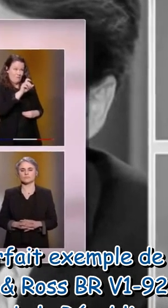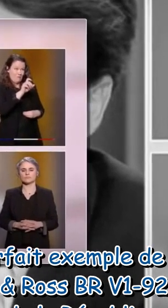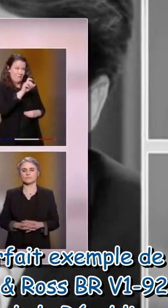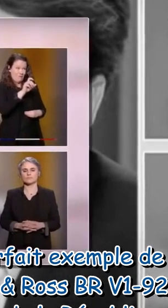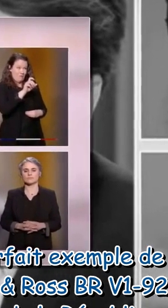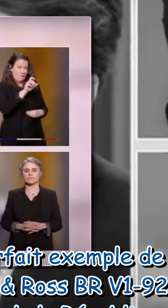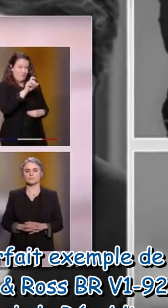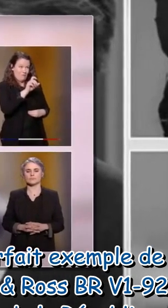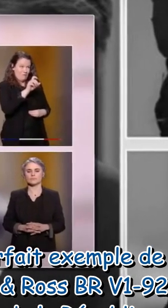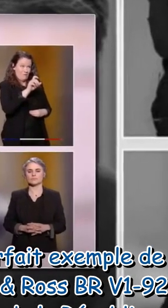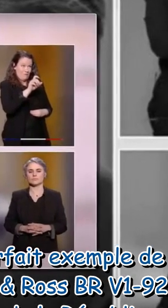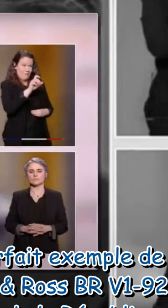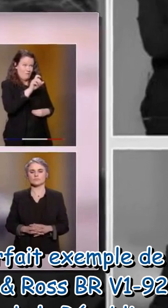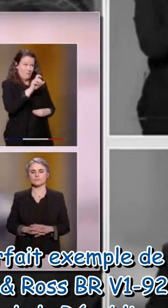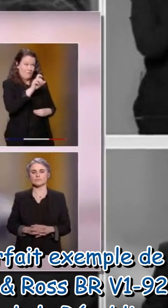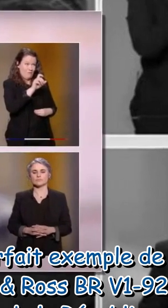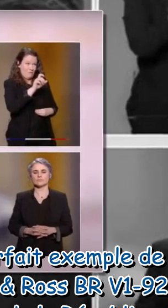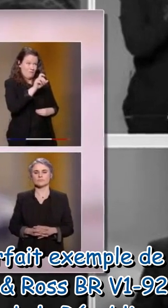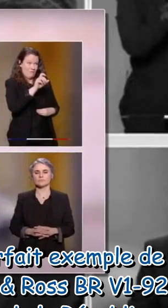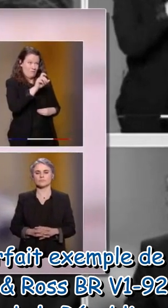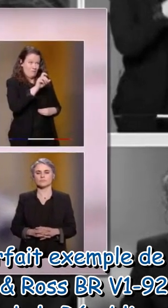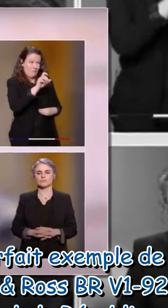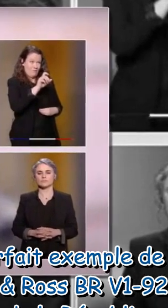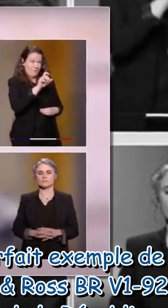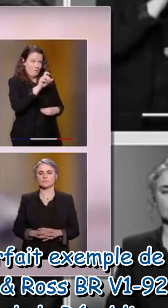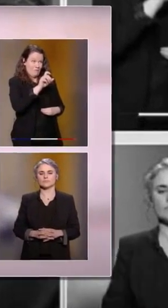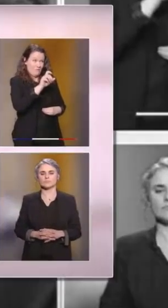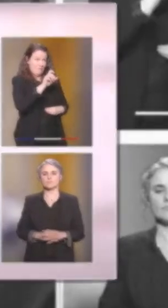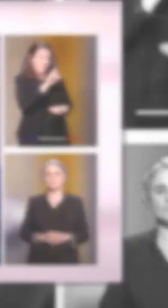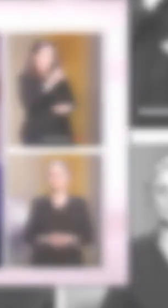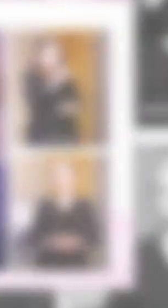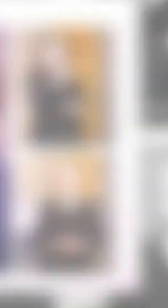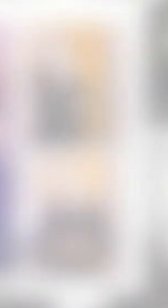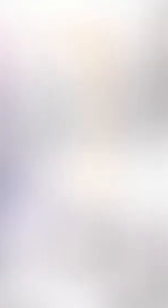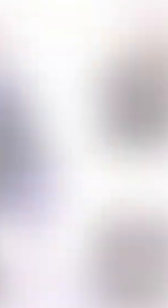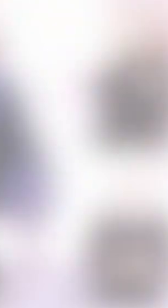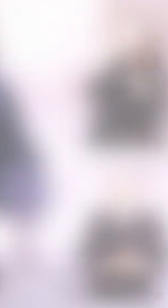92 personnalisée aux armoiries de la présidence de la République.